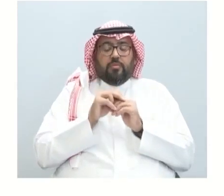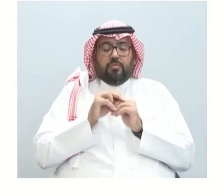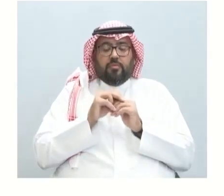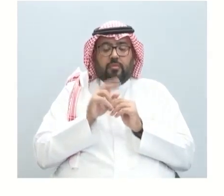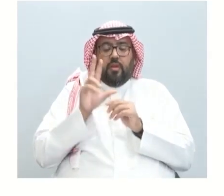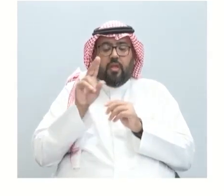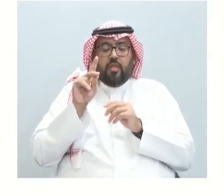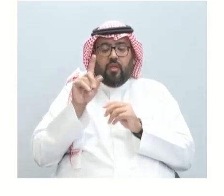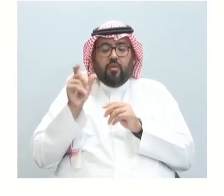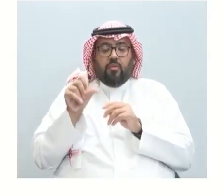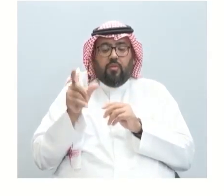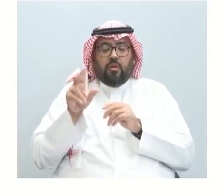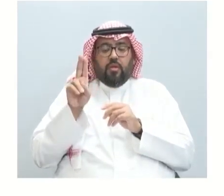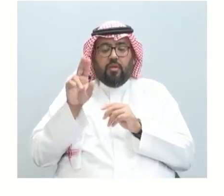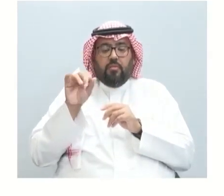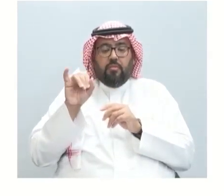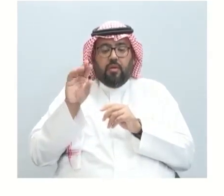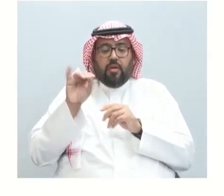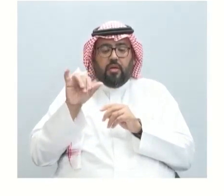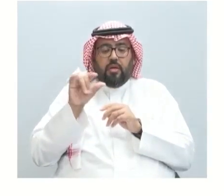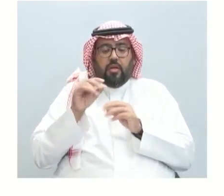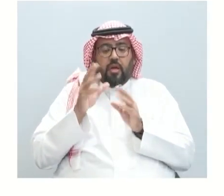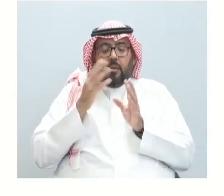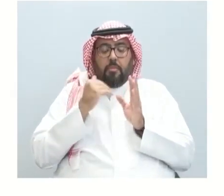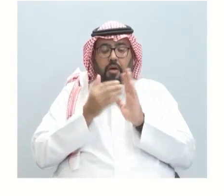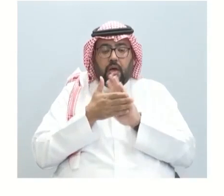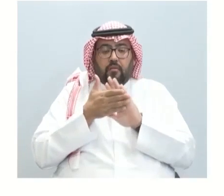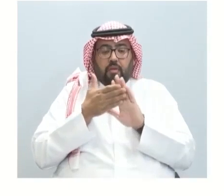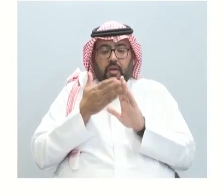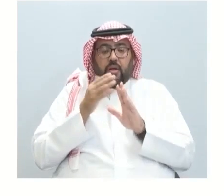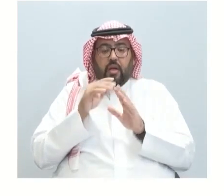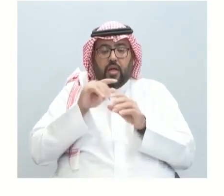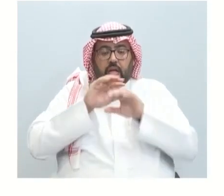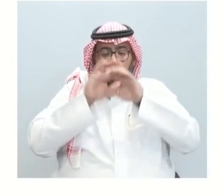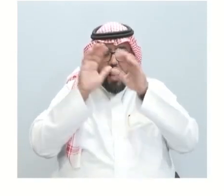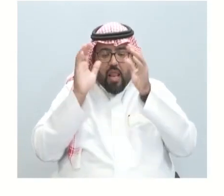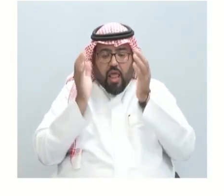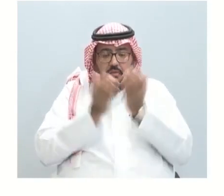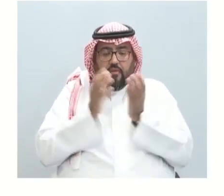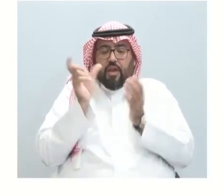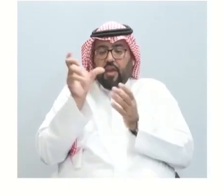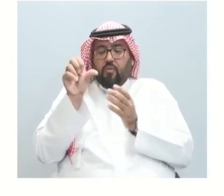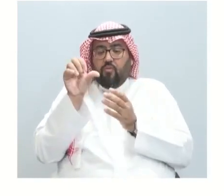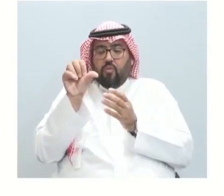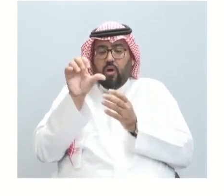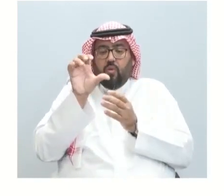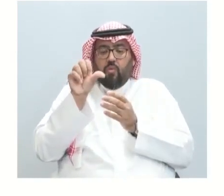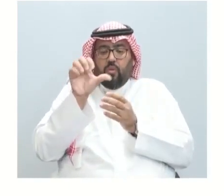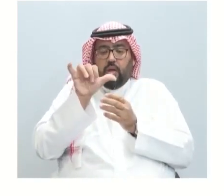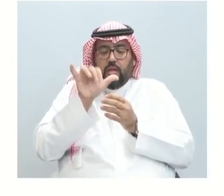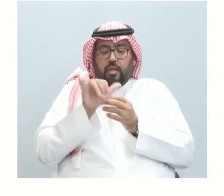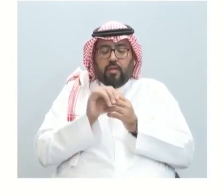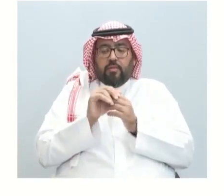في الطور التمهيدي هو اختفاء الغلاف النووي تلاشي الفا الغلاف النووي وتبدا هذه الخيوط ترتبط خيوط الخيوط